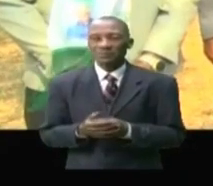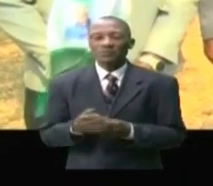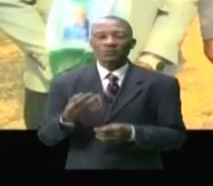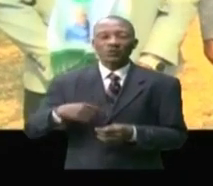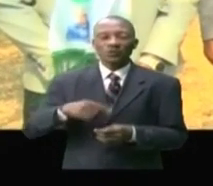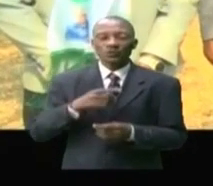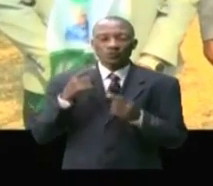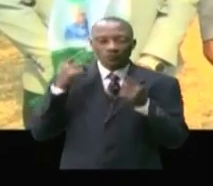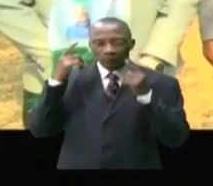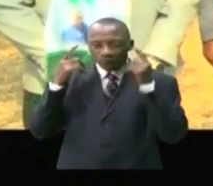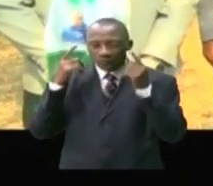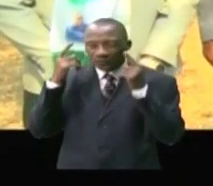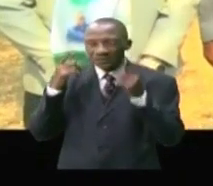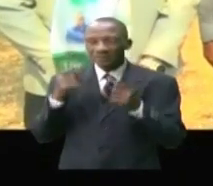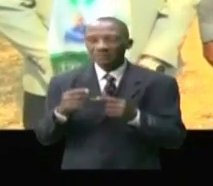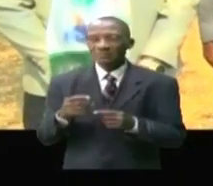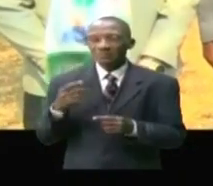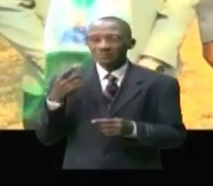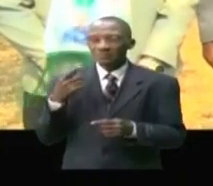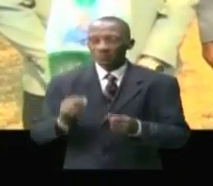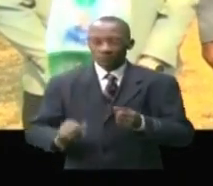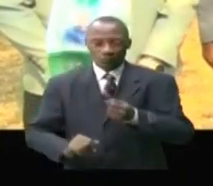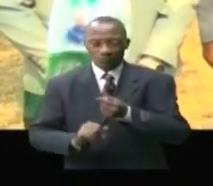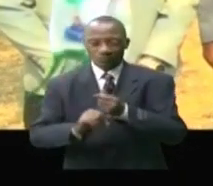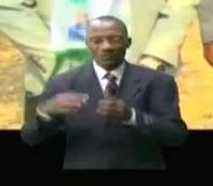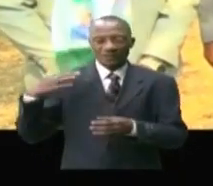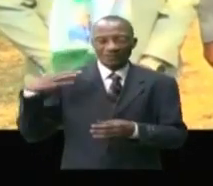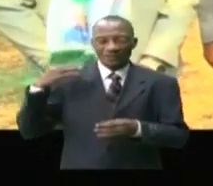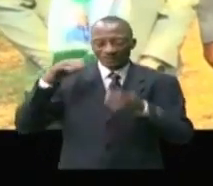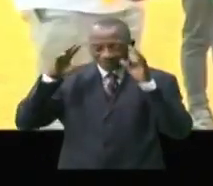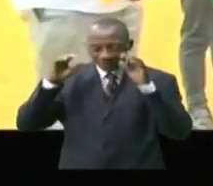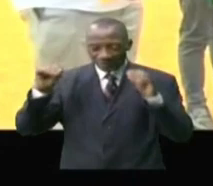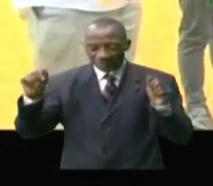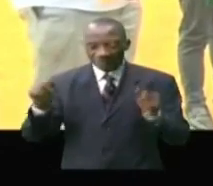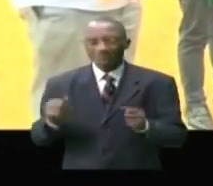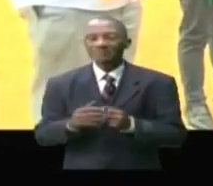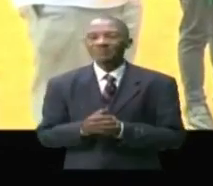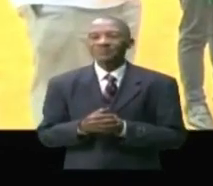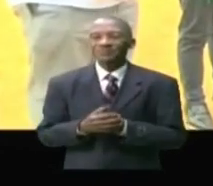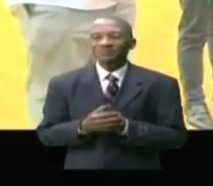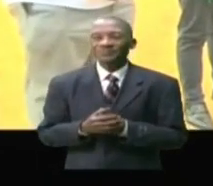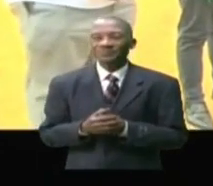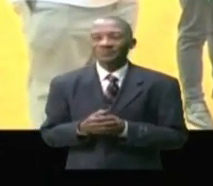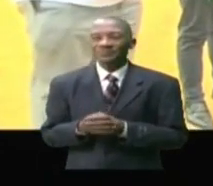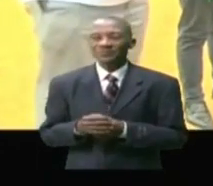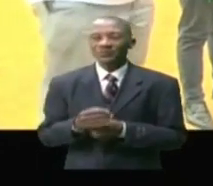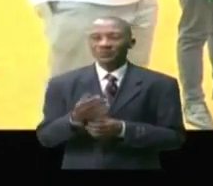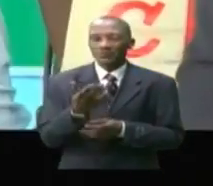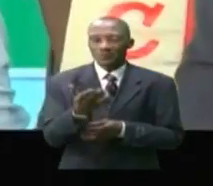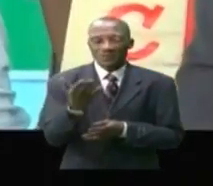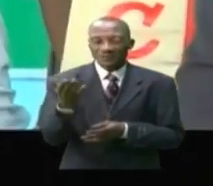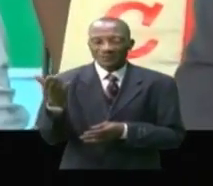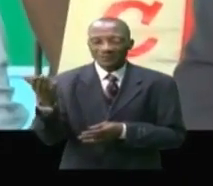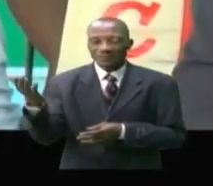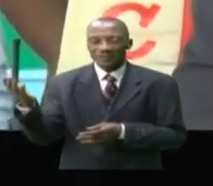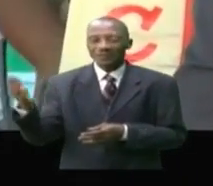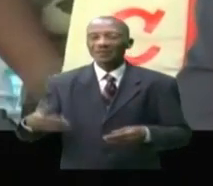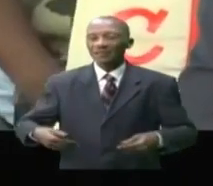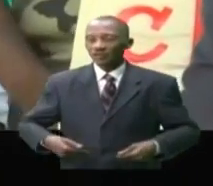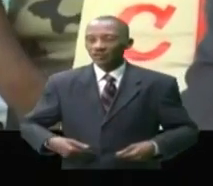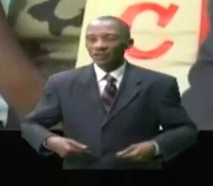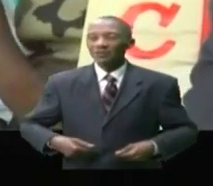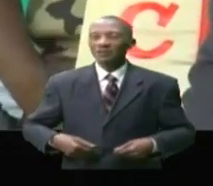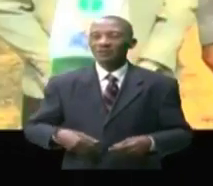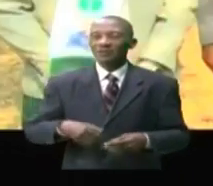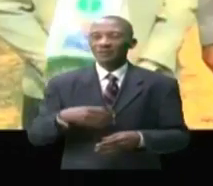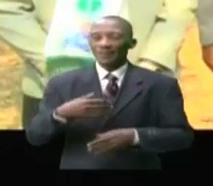l'État, s'il pouvait adhérer massivement à l'AFDC du professeur Modeste Bahati Lukwebo,